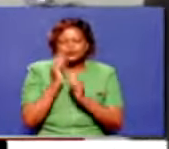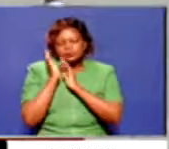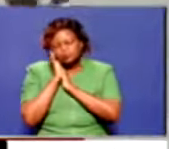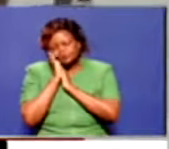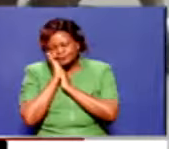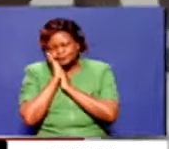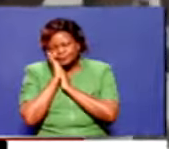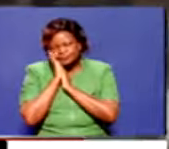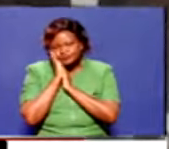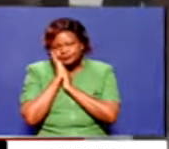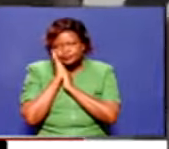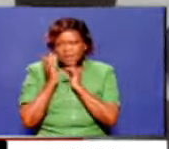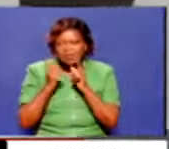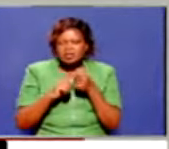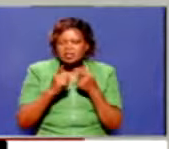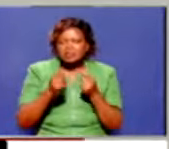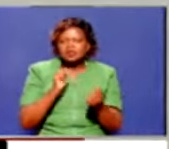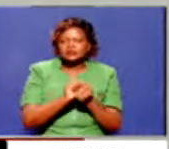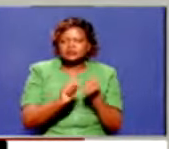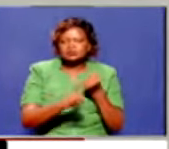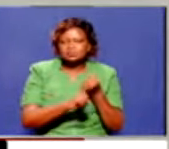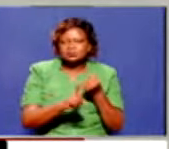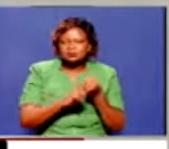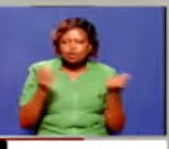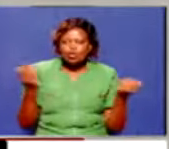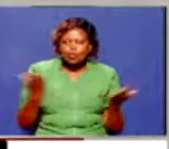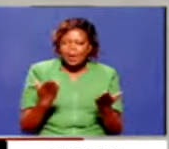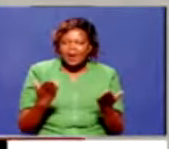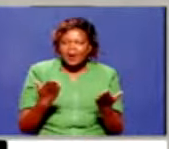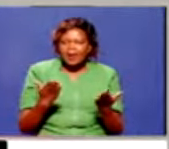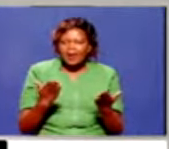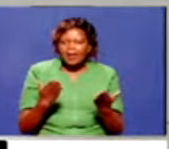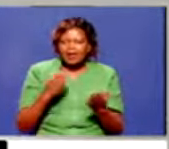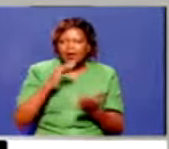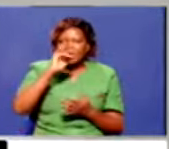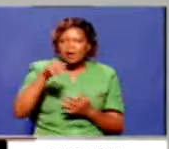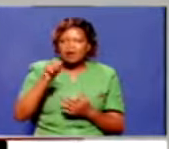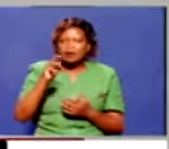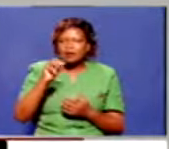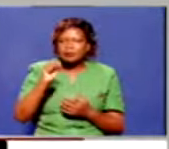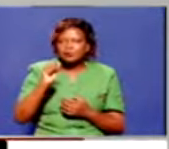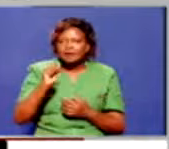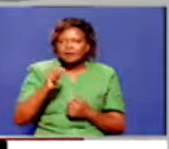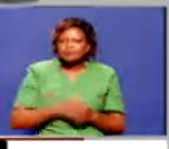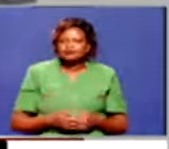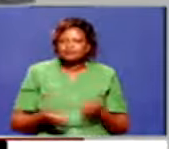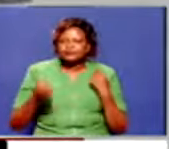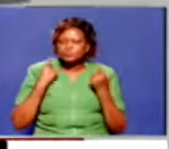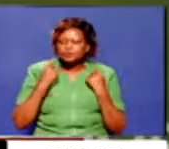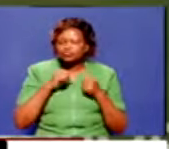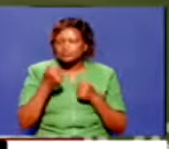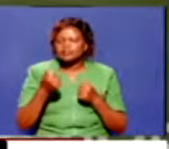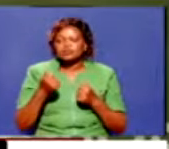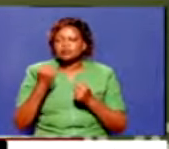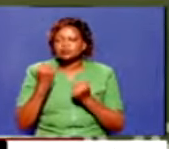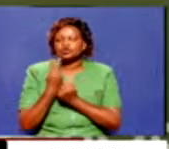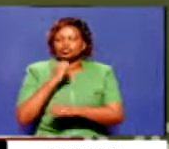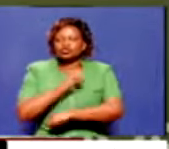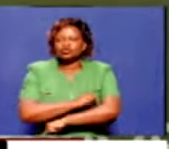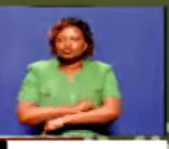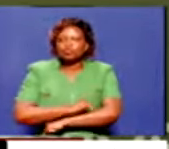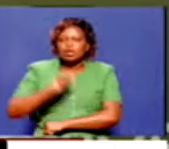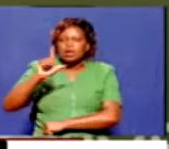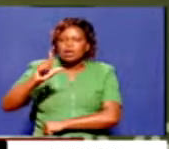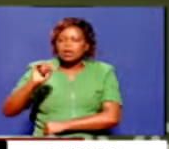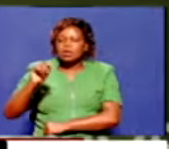Metropolitan, huku wengine 16 wakiwa katika hospitali ya jamaa. Katika kaunti ya Kericho, shule ya upili ya Liten pia